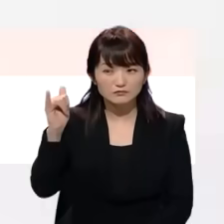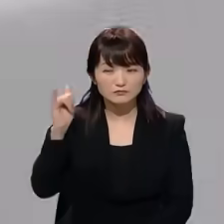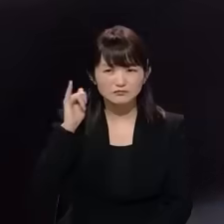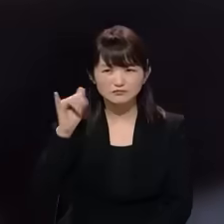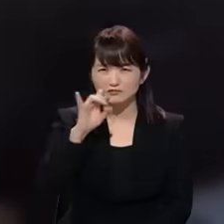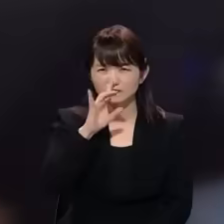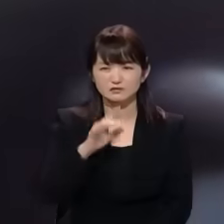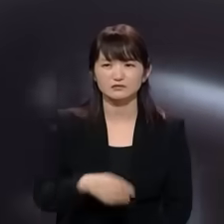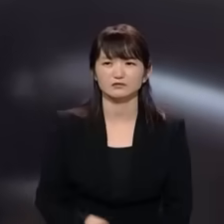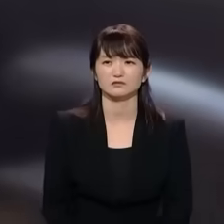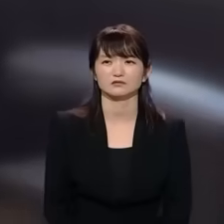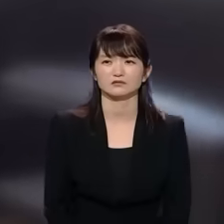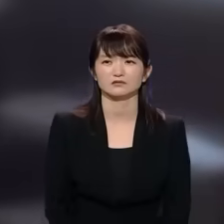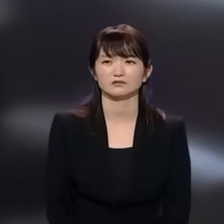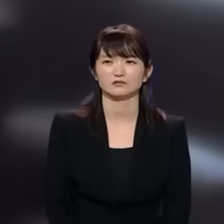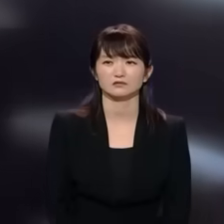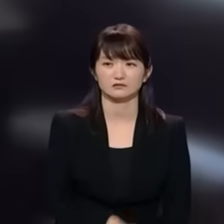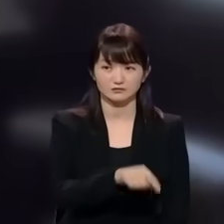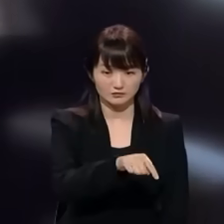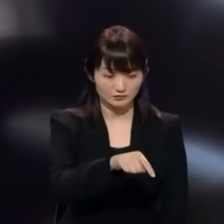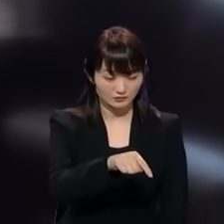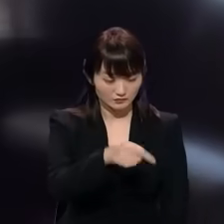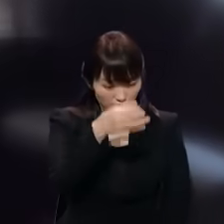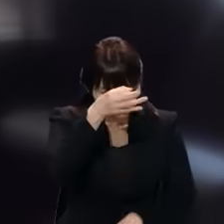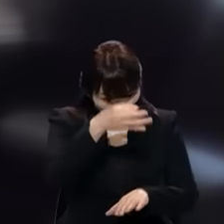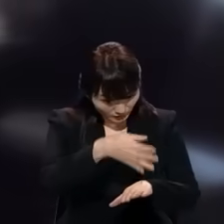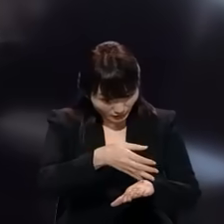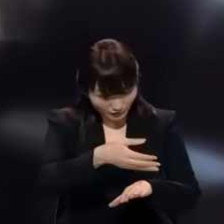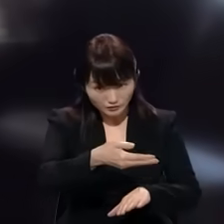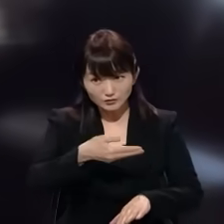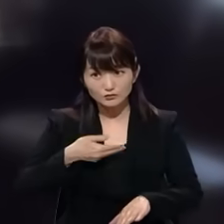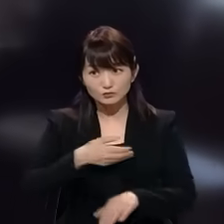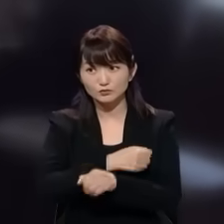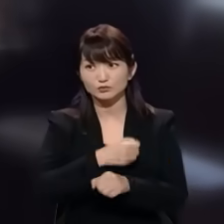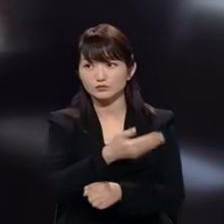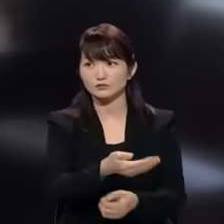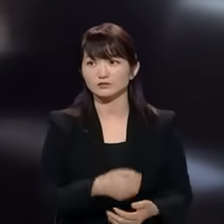되나 봐요. 네가 미안하다 사과하면 우리 용서해준다니까.